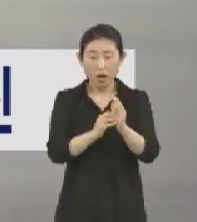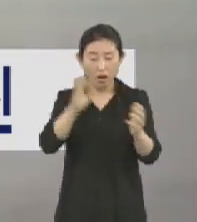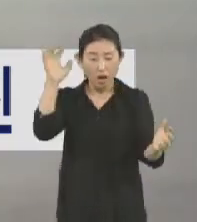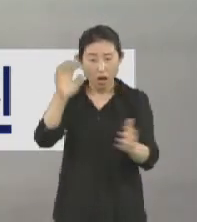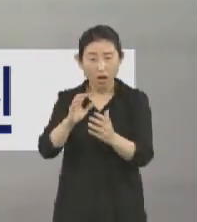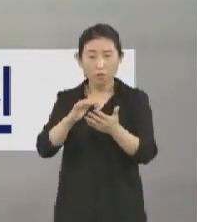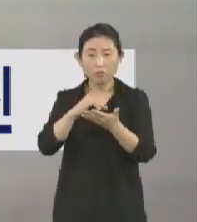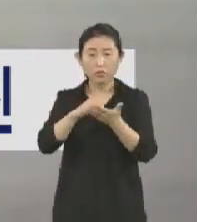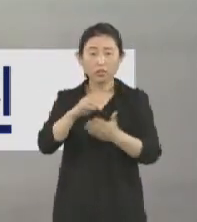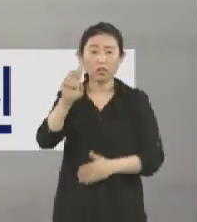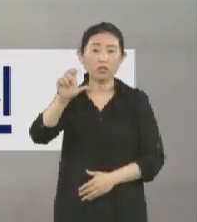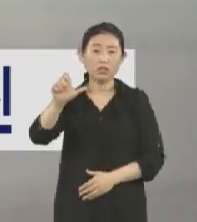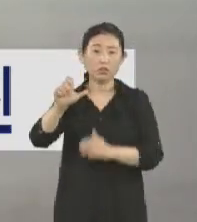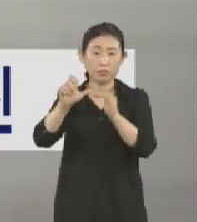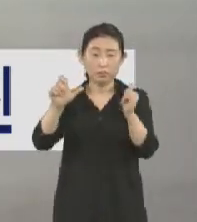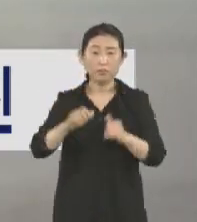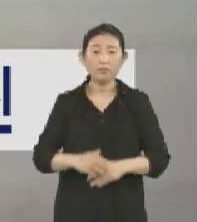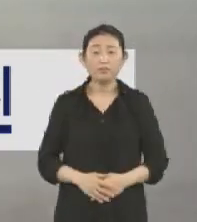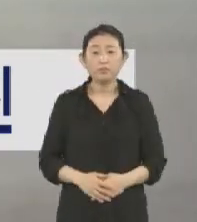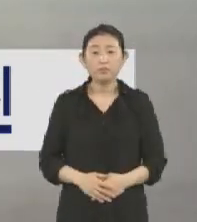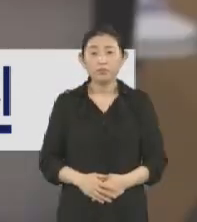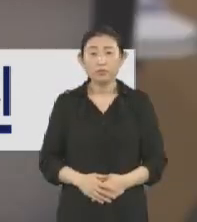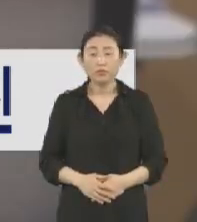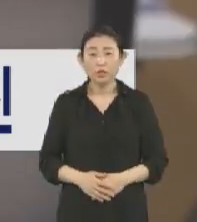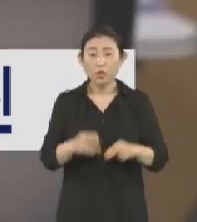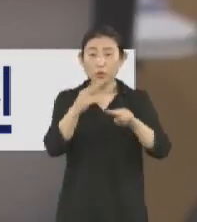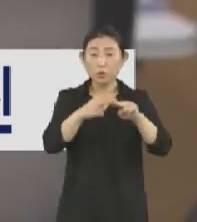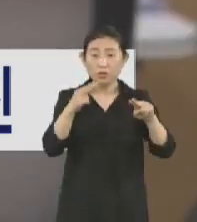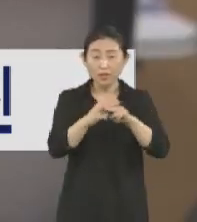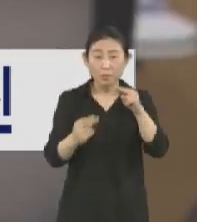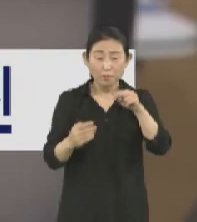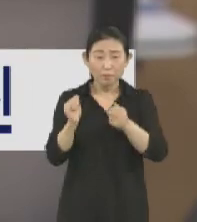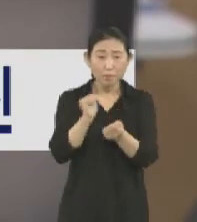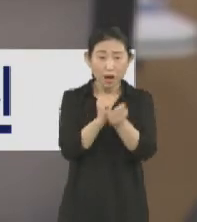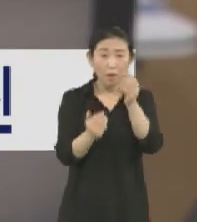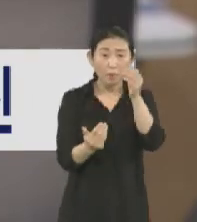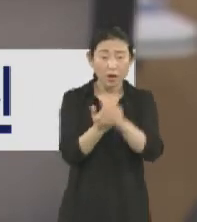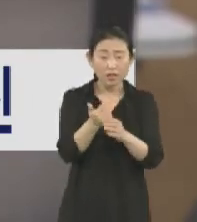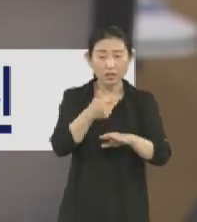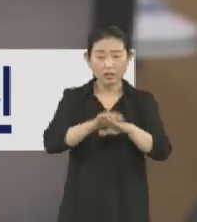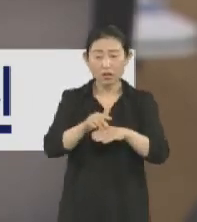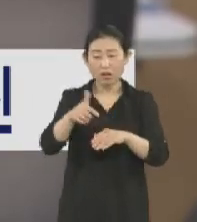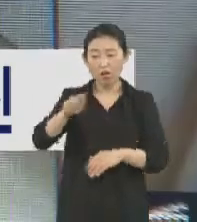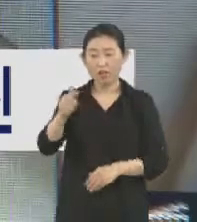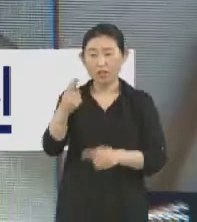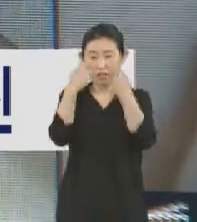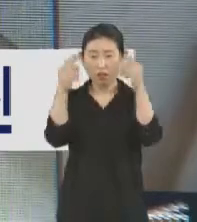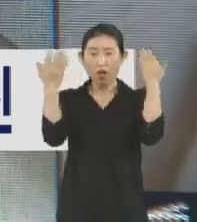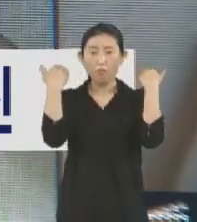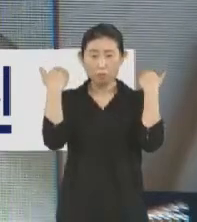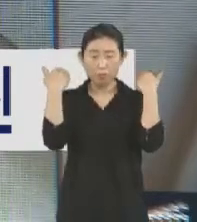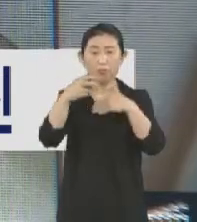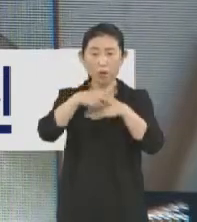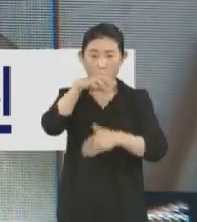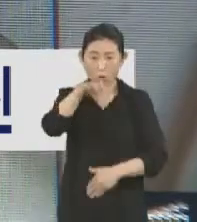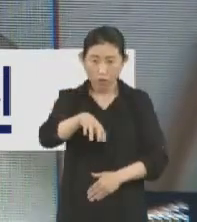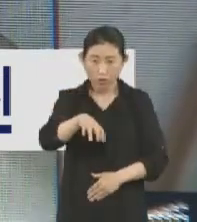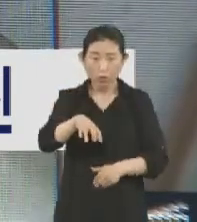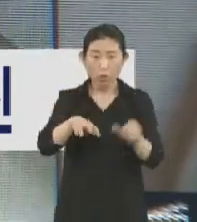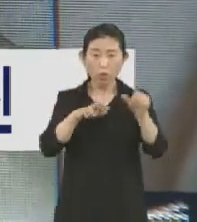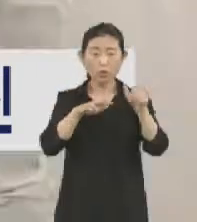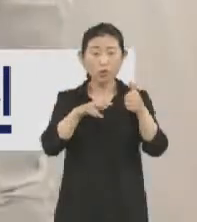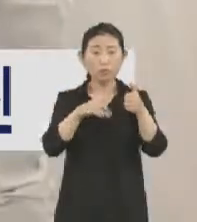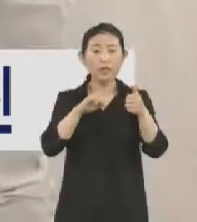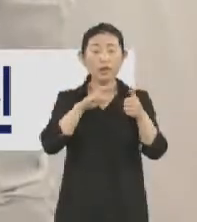학진 자가 15명으로 늘었습니다 조리사 집단 감염이 발생했던 대전 권 양대 병원에서도 50대 환자 한명이